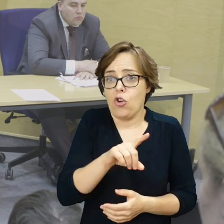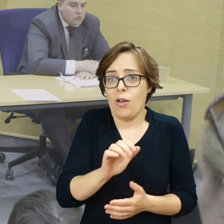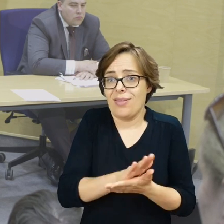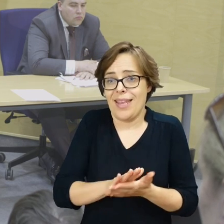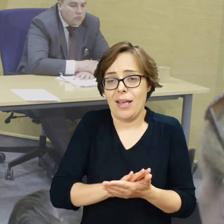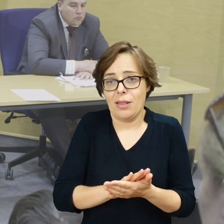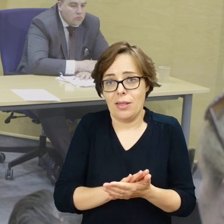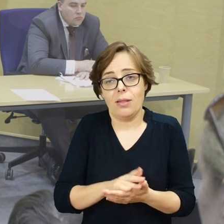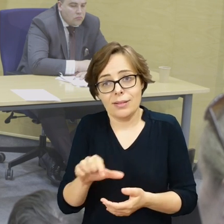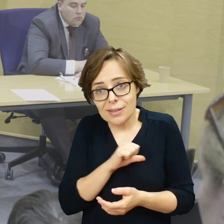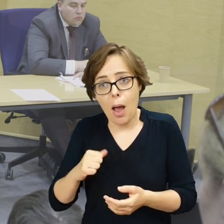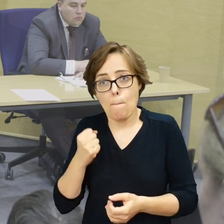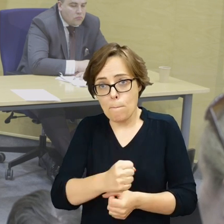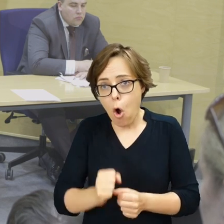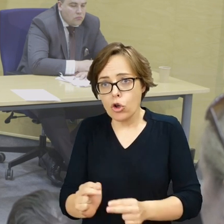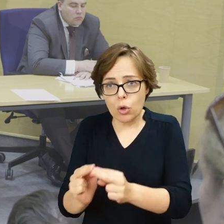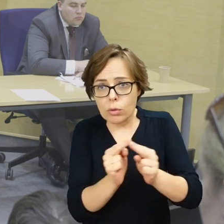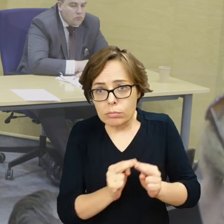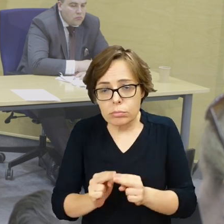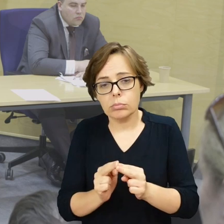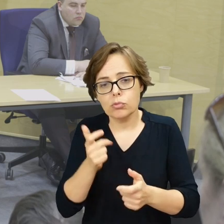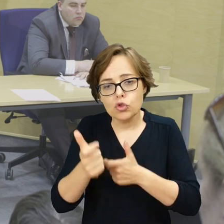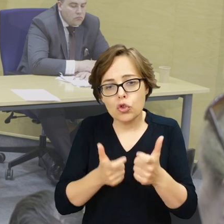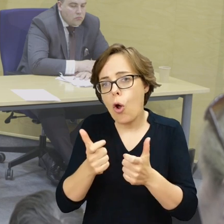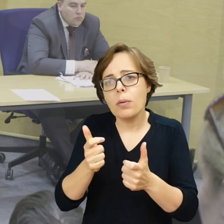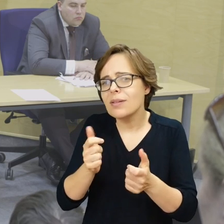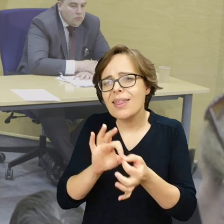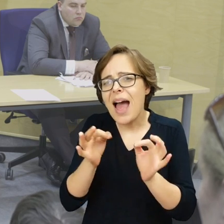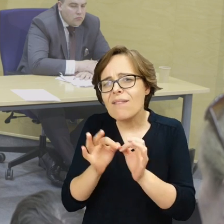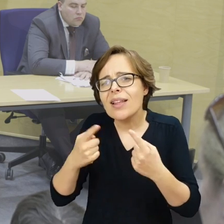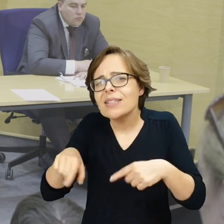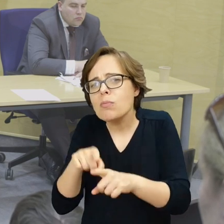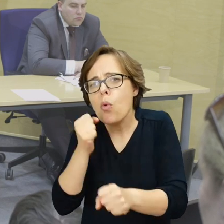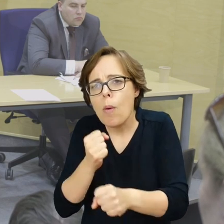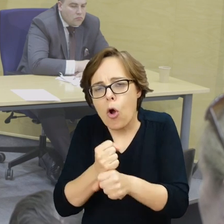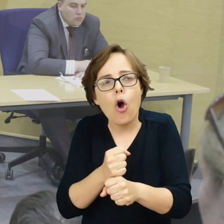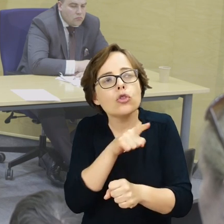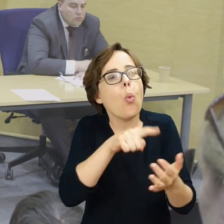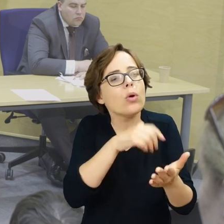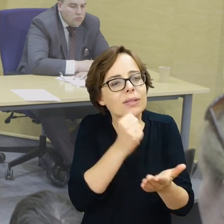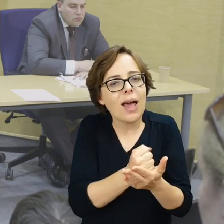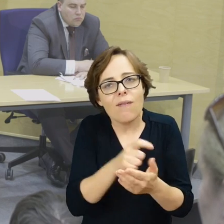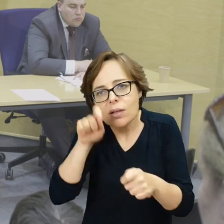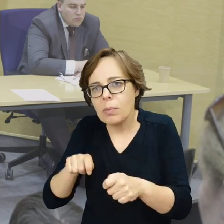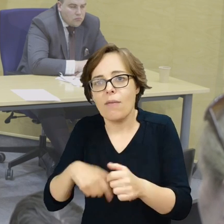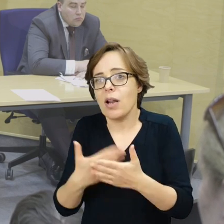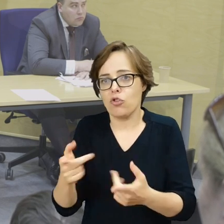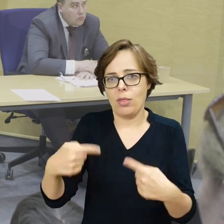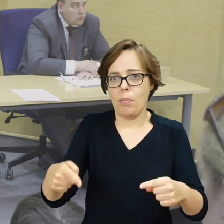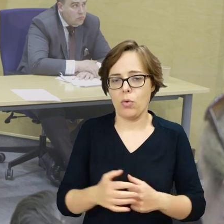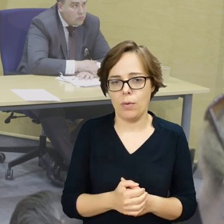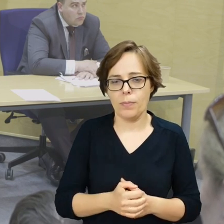inicjatywy poselskiej nie zrobił chociażby głupiego zespołu roboczego i nie dokonał przeglądu ustawy o dostępie do informacji publicznej,